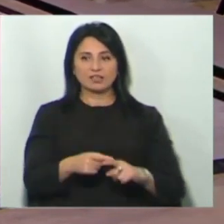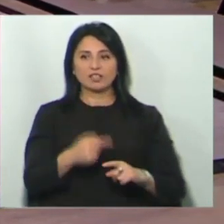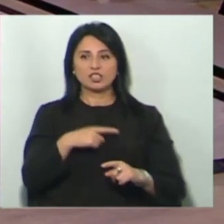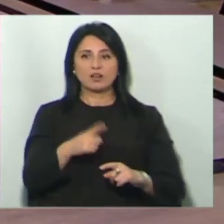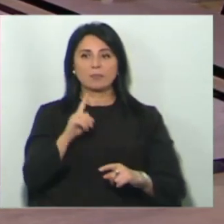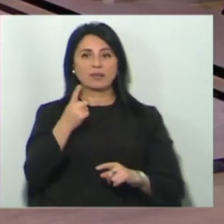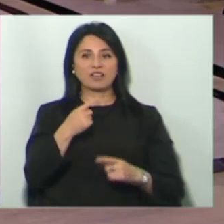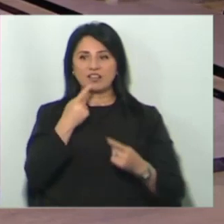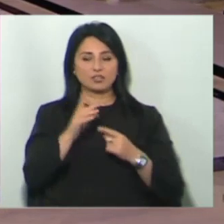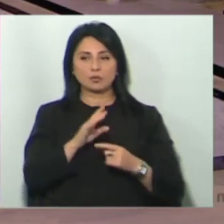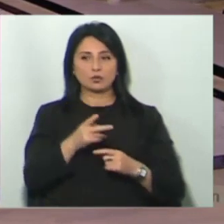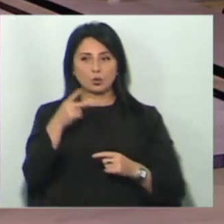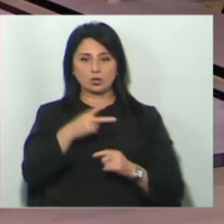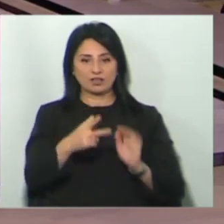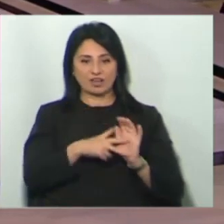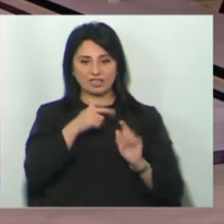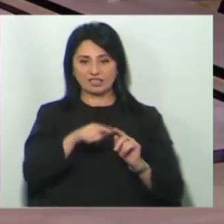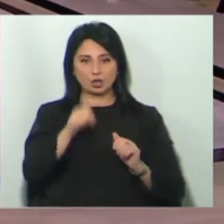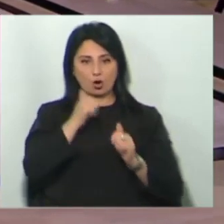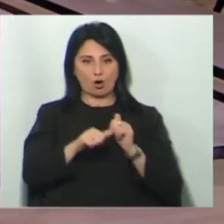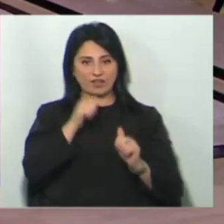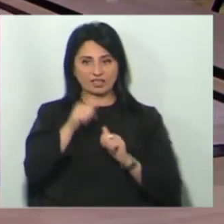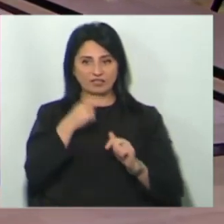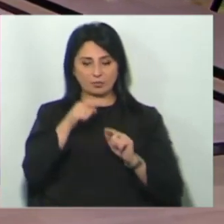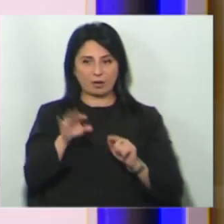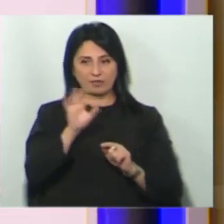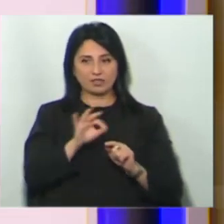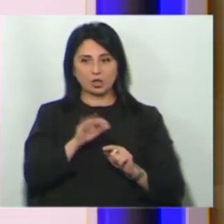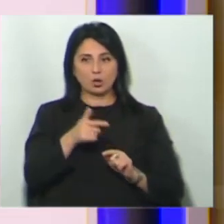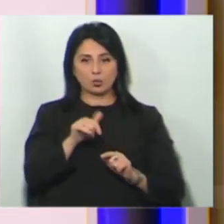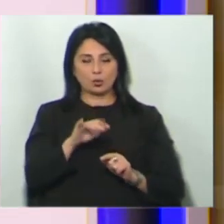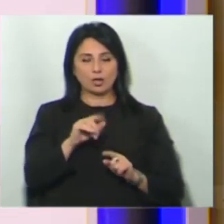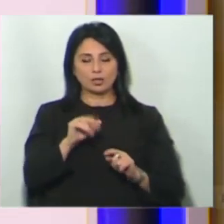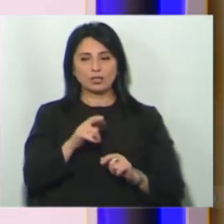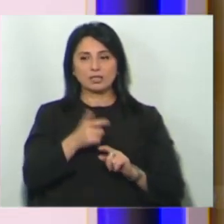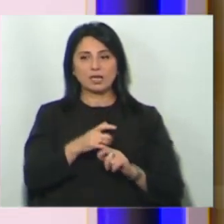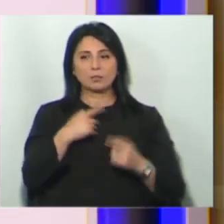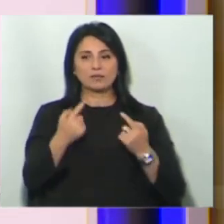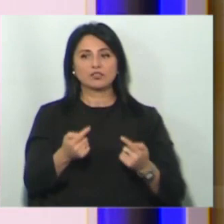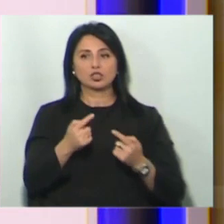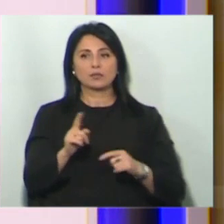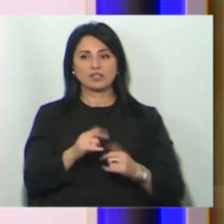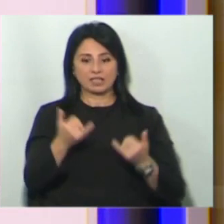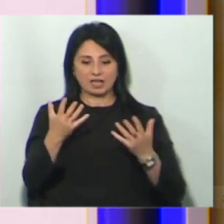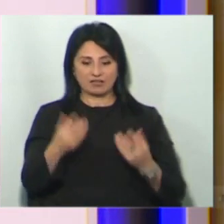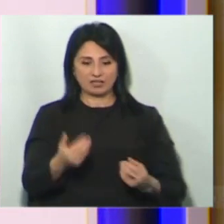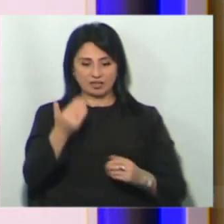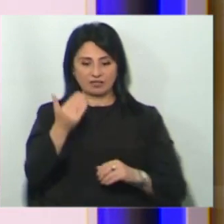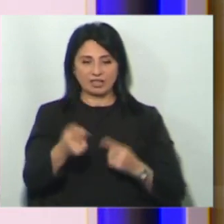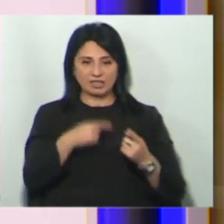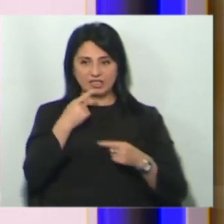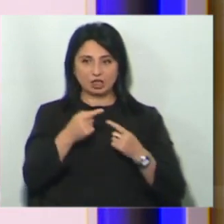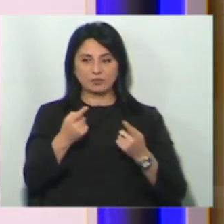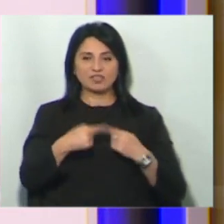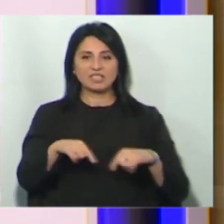ჩვენ ამაზე პირველად არსაუბრობთ 2008 წლიდან ყოველ წელს საუბრობთ ამაზე გუგა და ძალიან მნიშვნელოვანია რომ დღევანდელი თქვენი